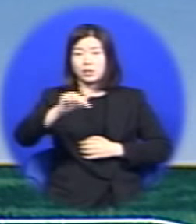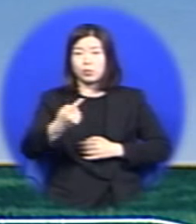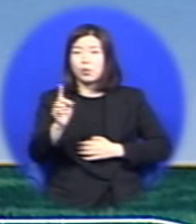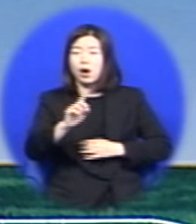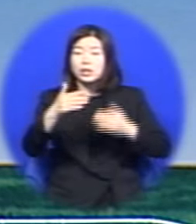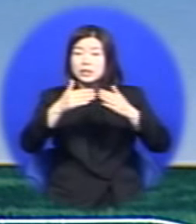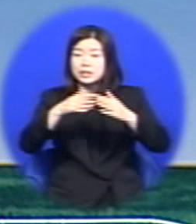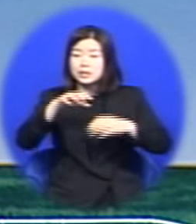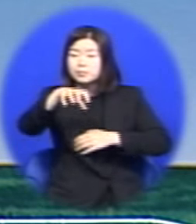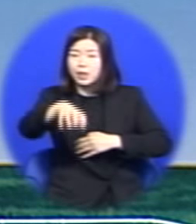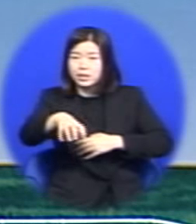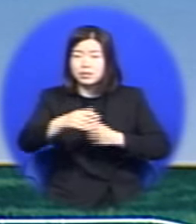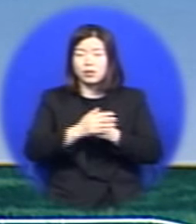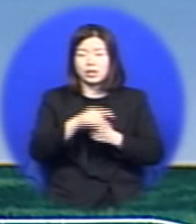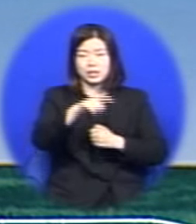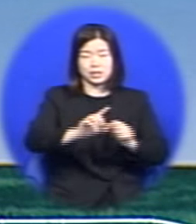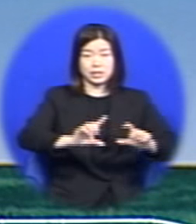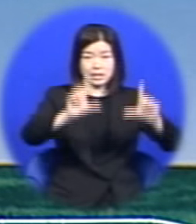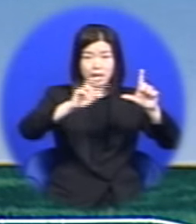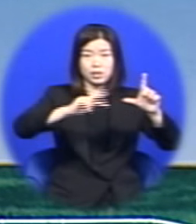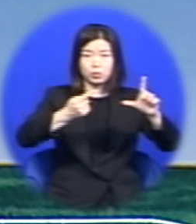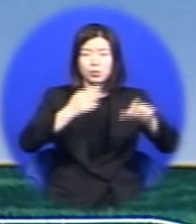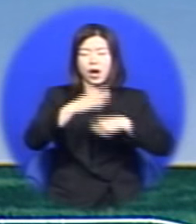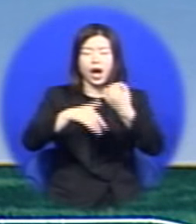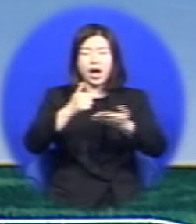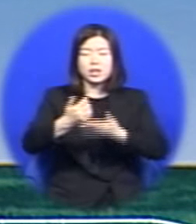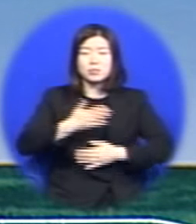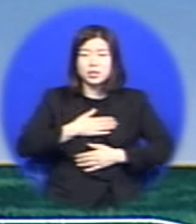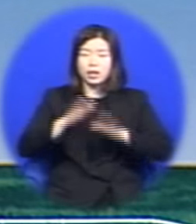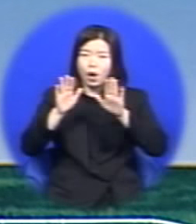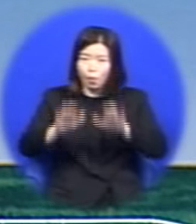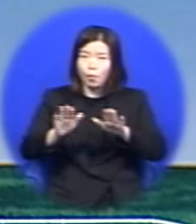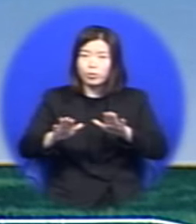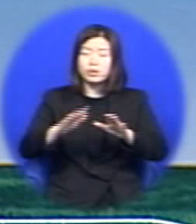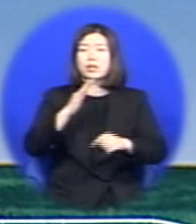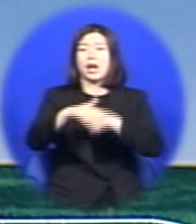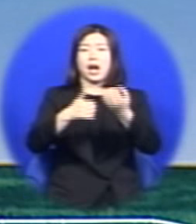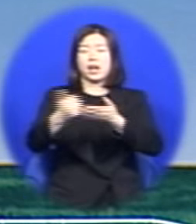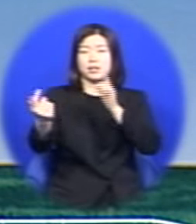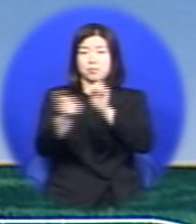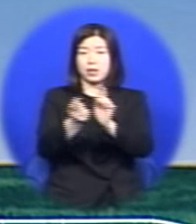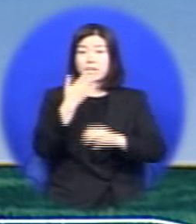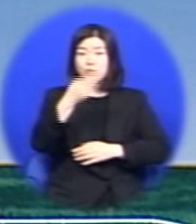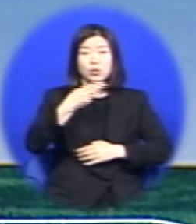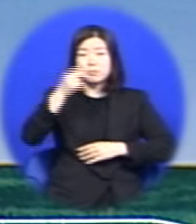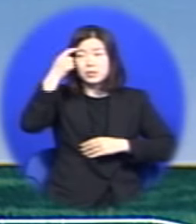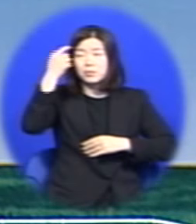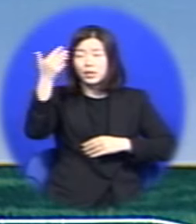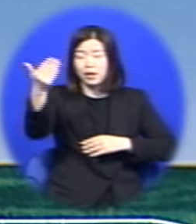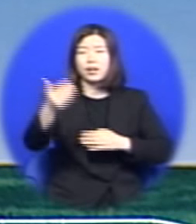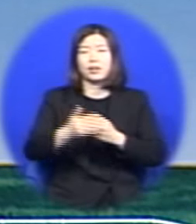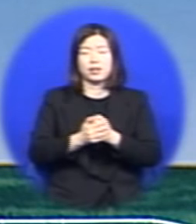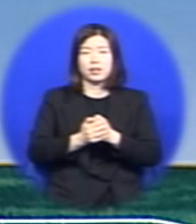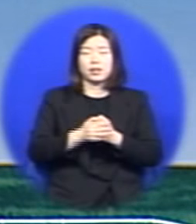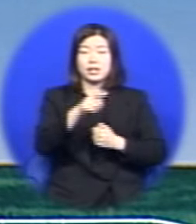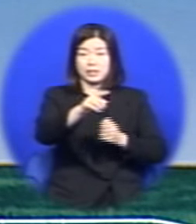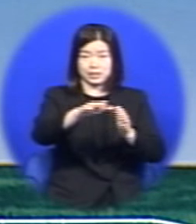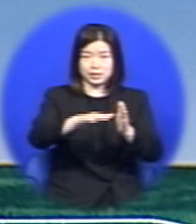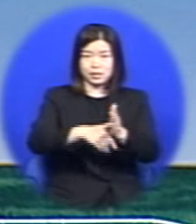정원에서 그날도 하나님, 제가 오늘 하나님을 만날 수는 없습니다.